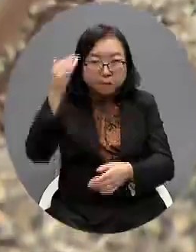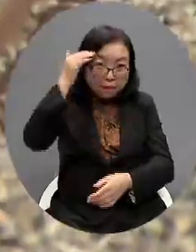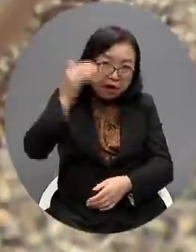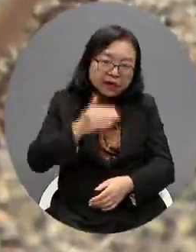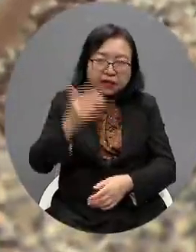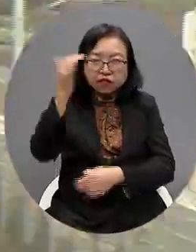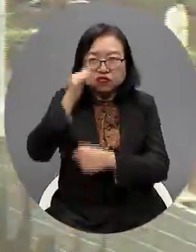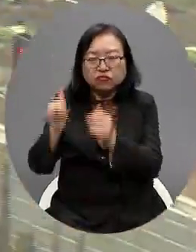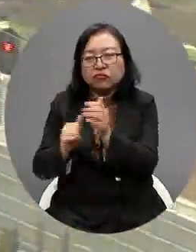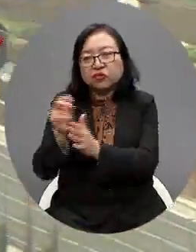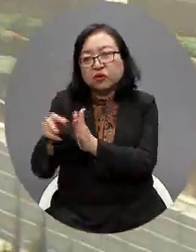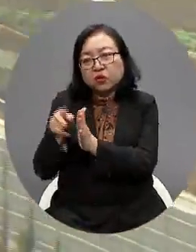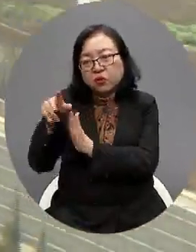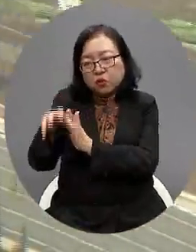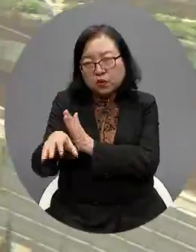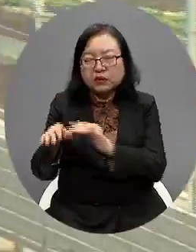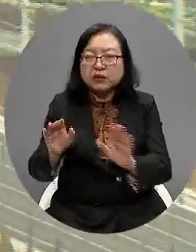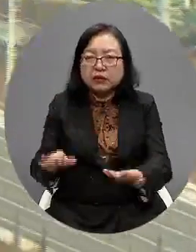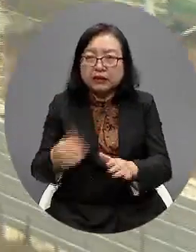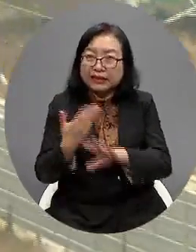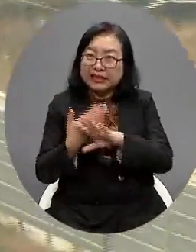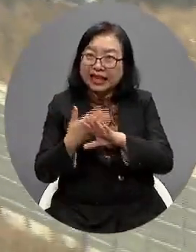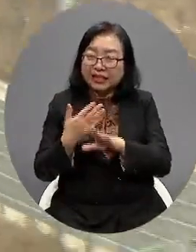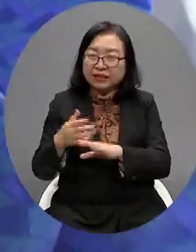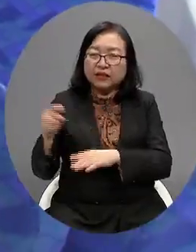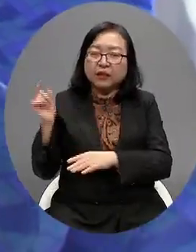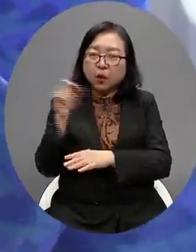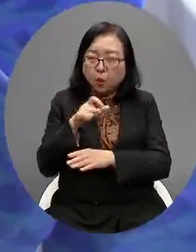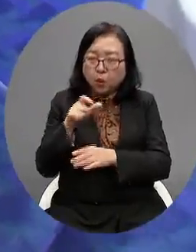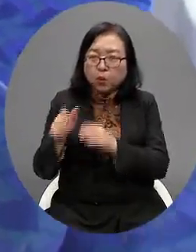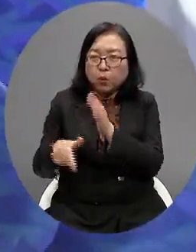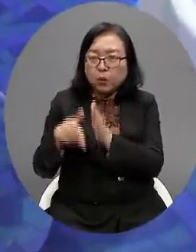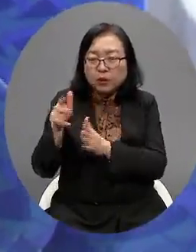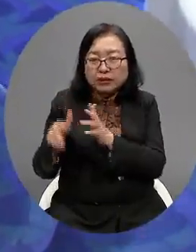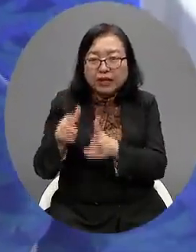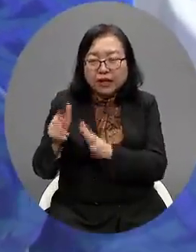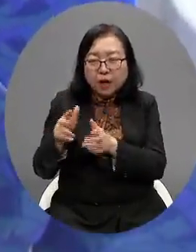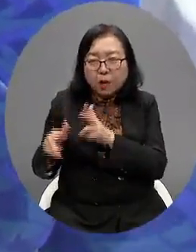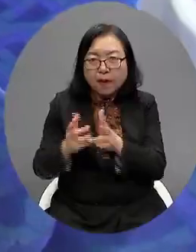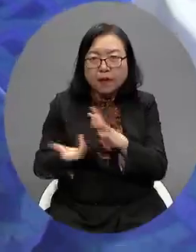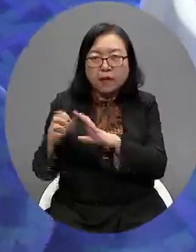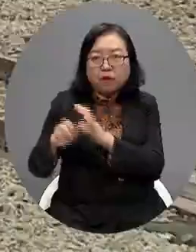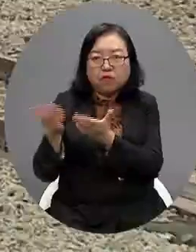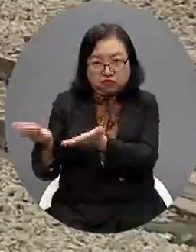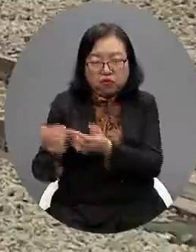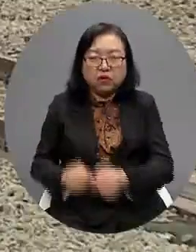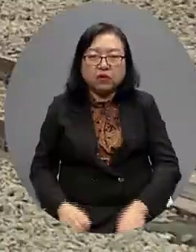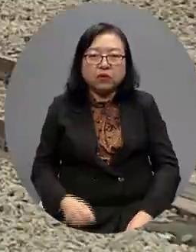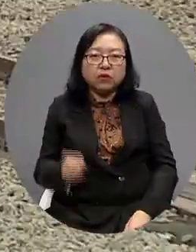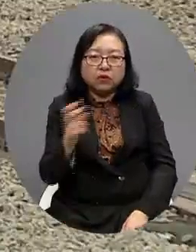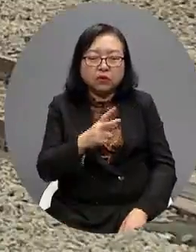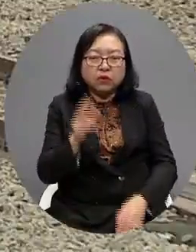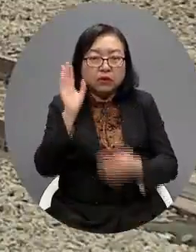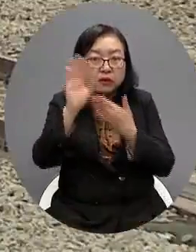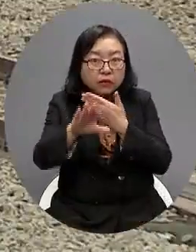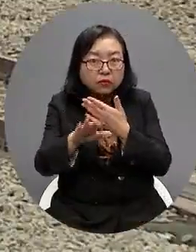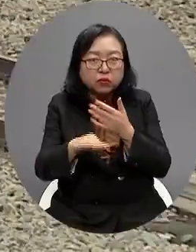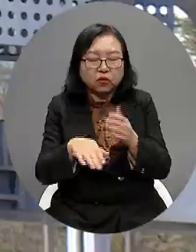중인 고속화 사업을 기회로 이설하고 새로 지을 공항역도 충분한 용량을 확보해 넣어야